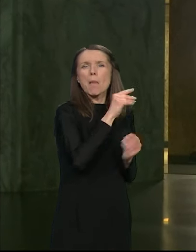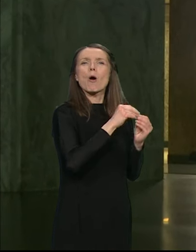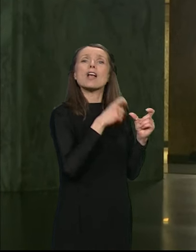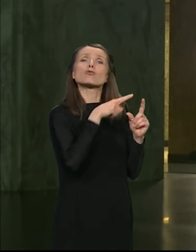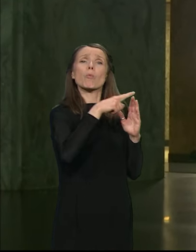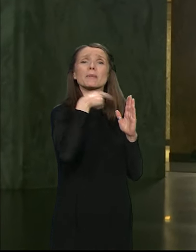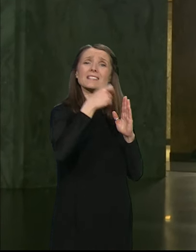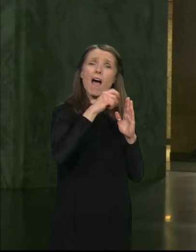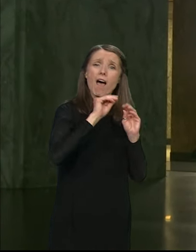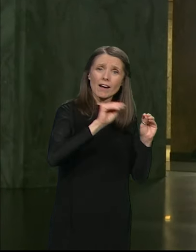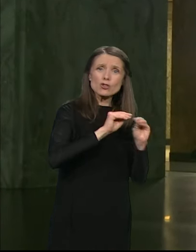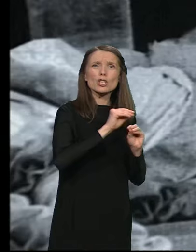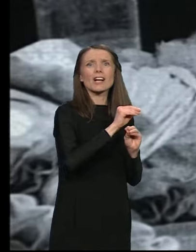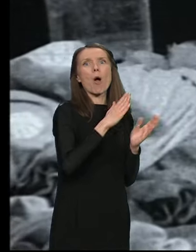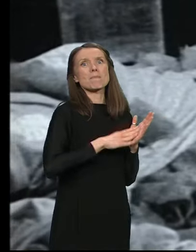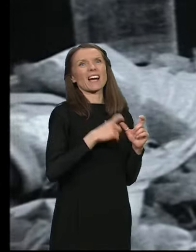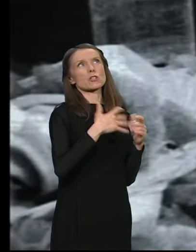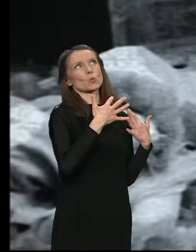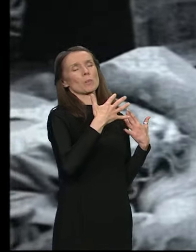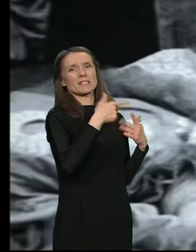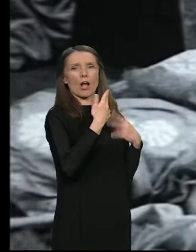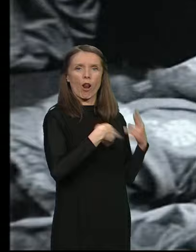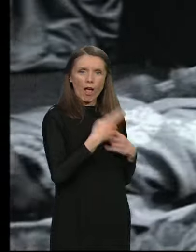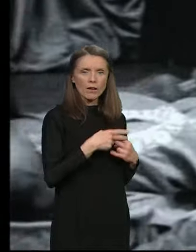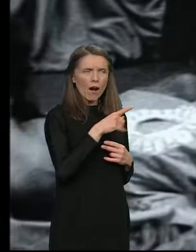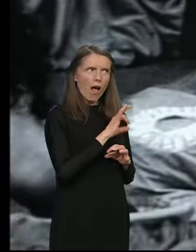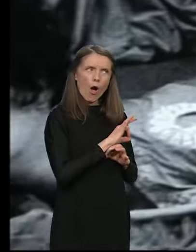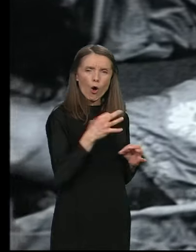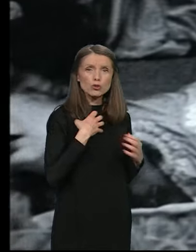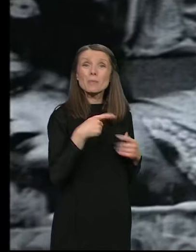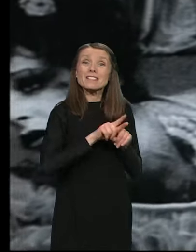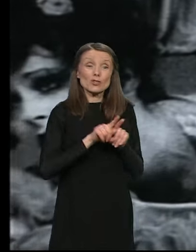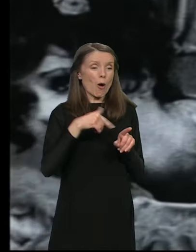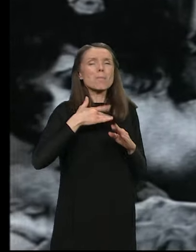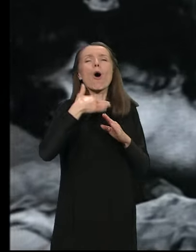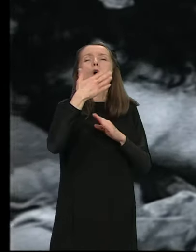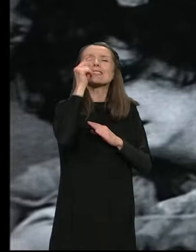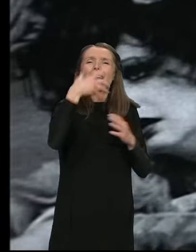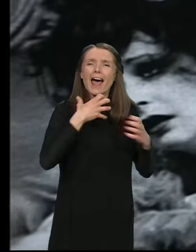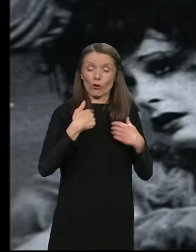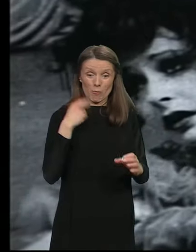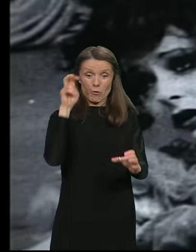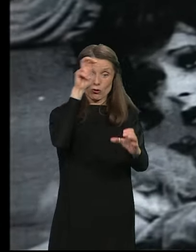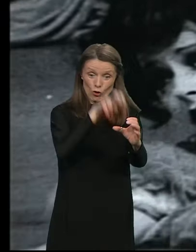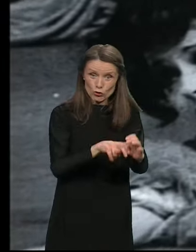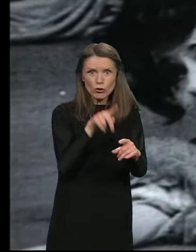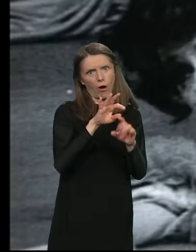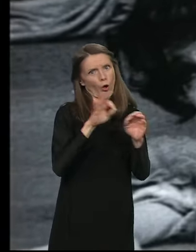to je bila odlična predstava. Odigrali smo preko 100 puta, igrali bi i dalje da ja nisam otišla.